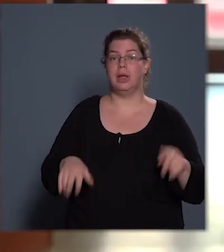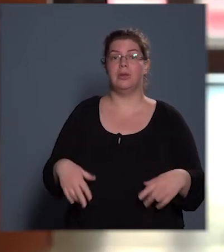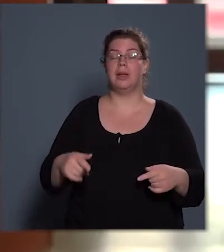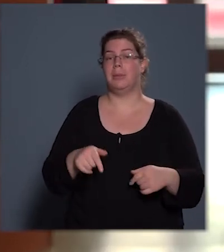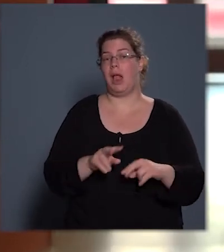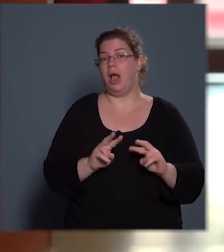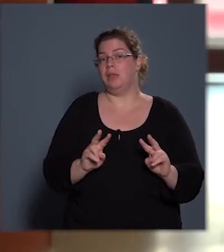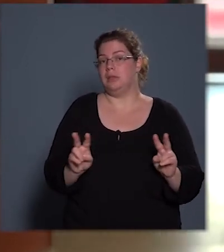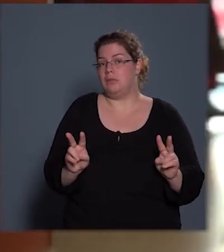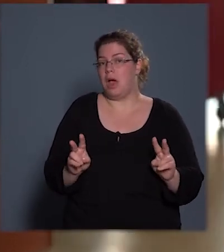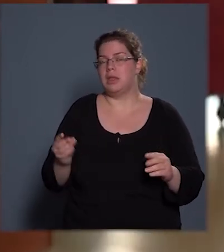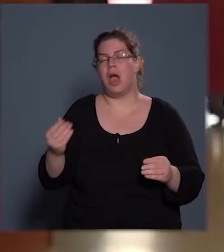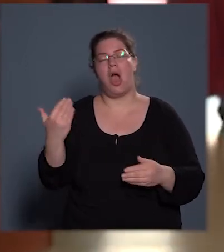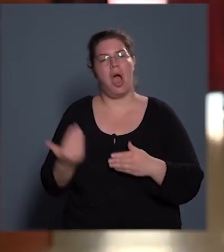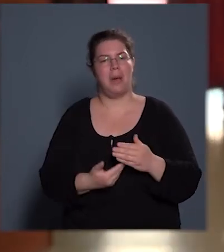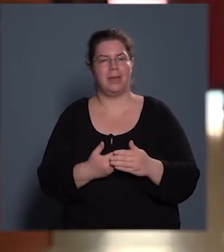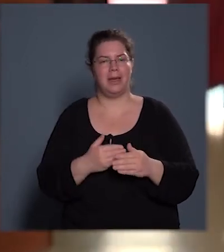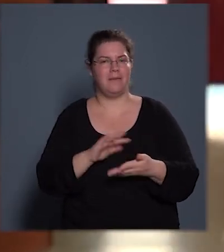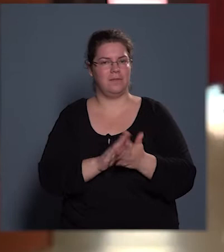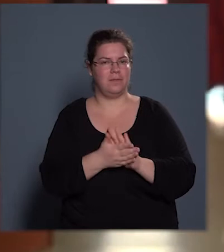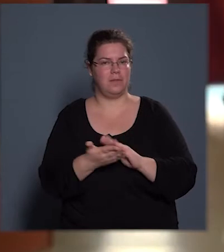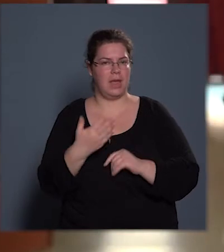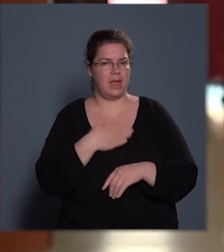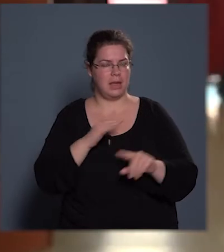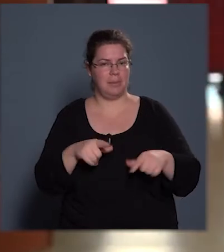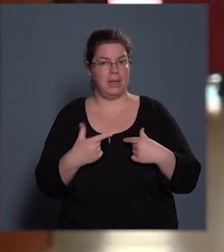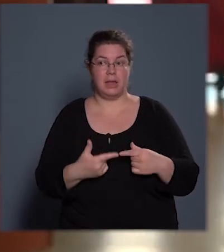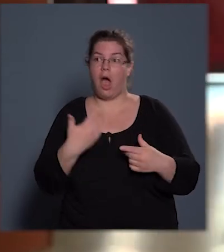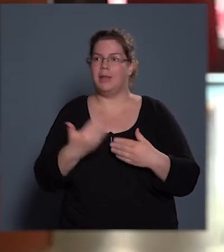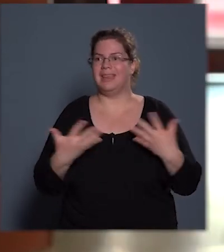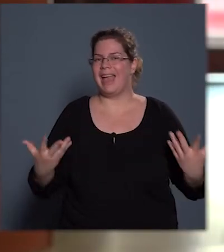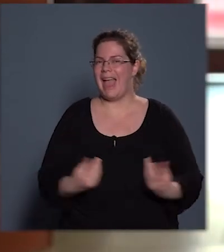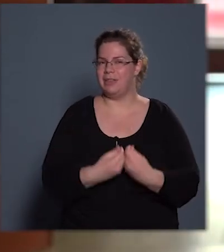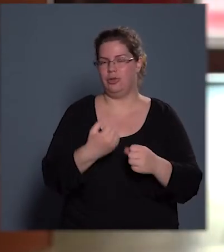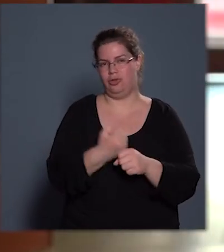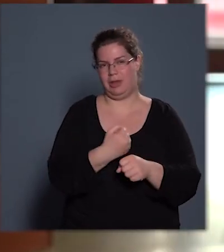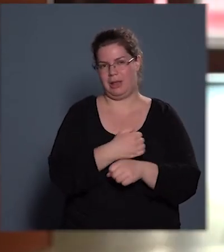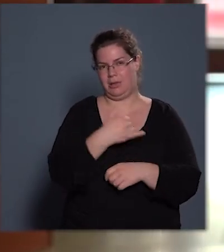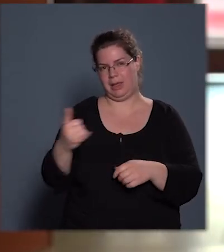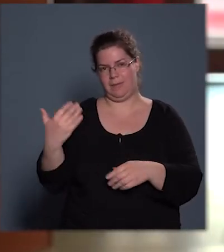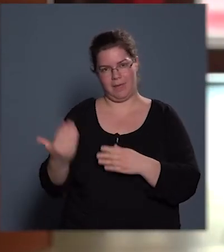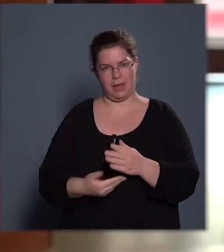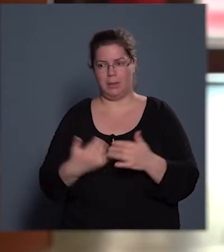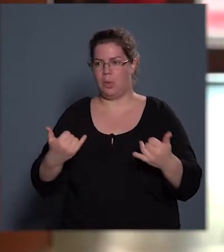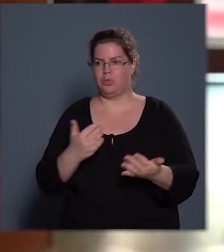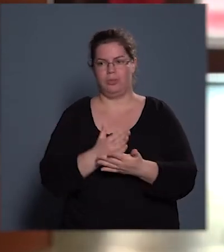van, hogy amíg a férjem élt, addig együtt csináltuk évekig, most már nem is tudom,